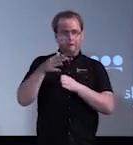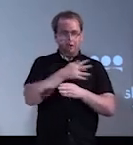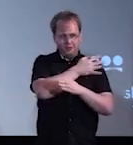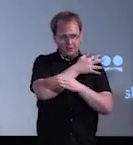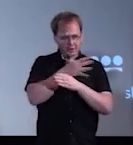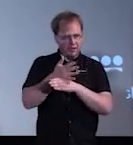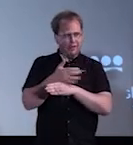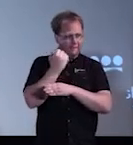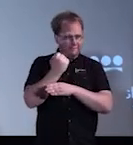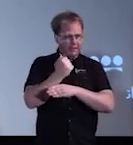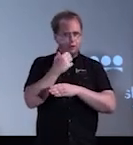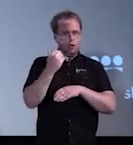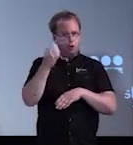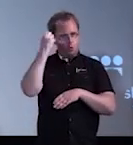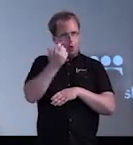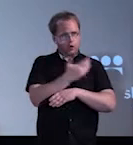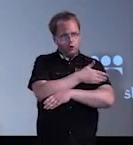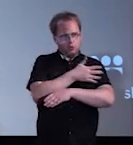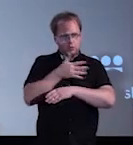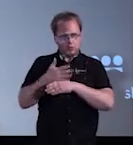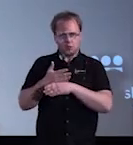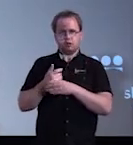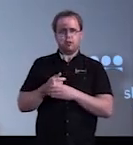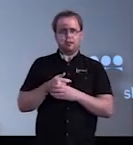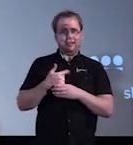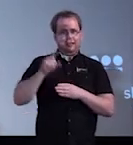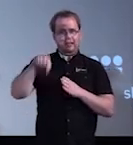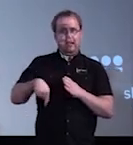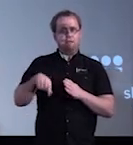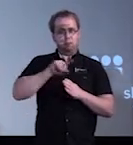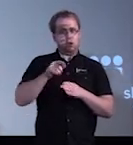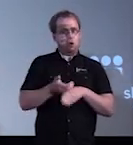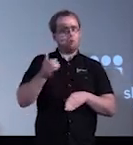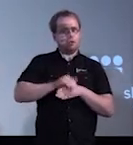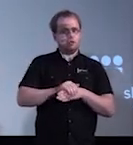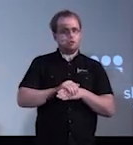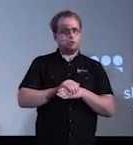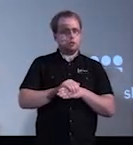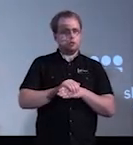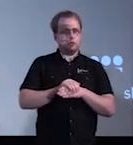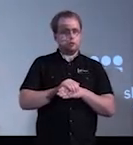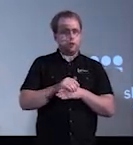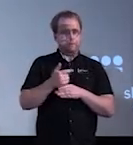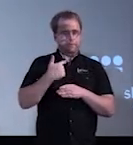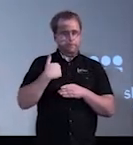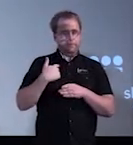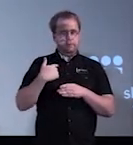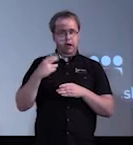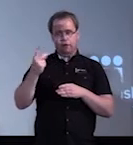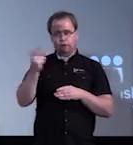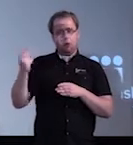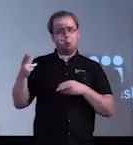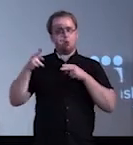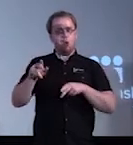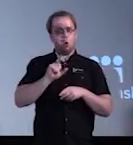och O. Och det här är, återigen, detta är grannlaga. Det här kräver en massa kompetens. Och det kommer vi ju bli bedömda utifrån. Hur lyckades vi med